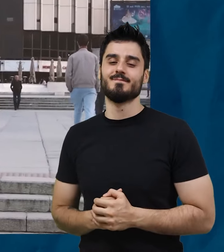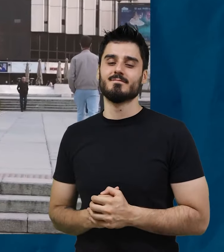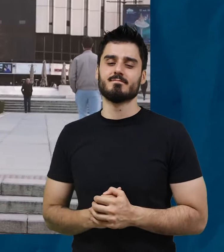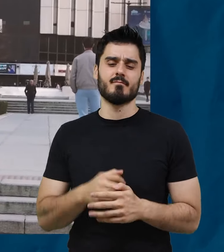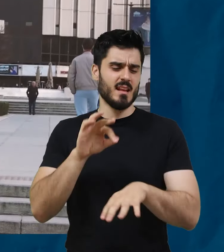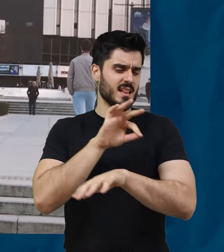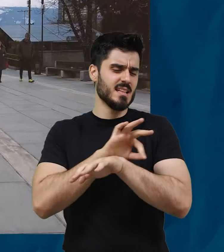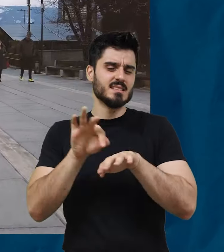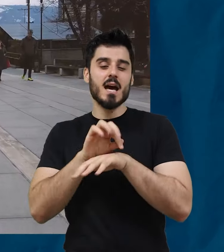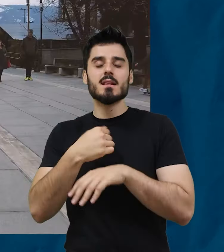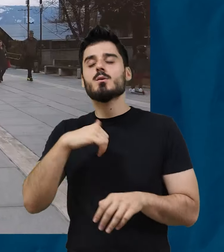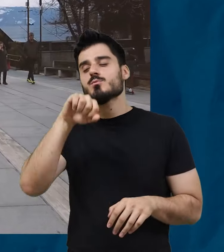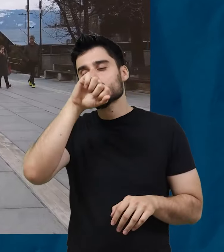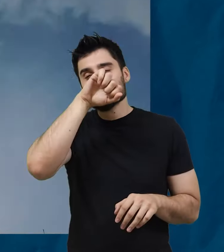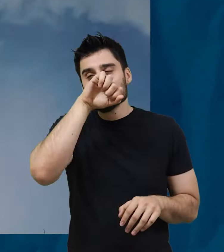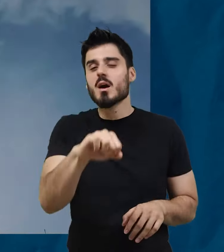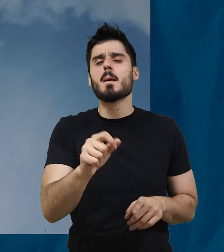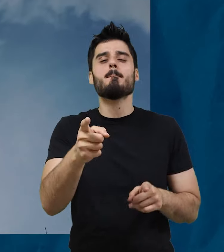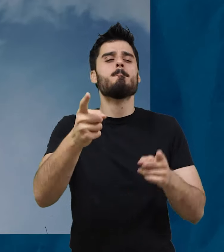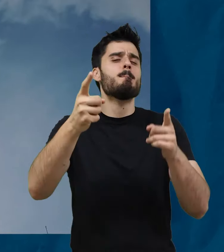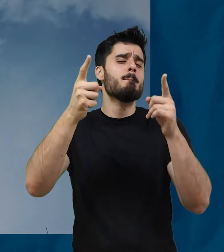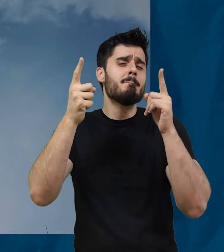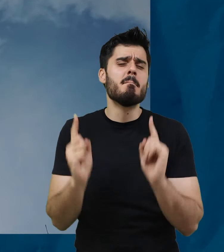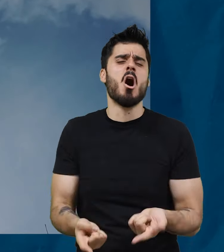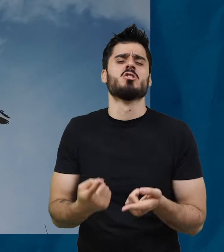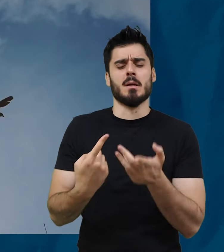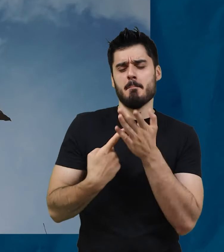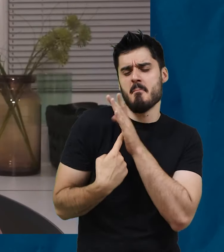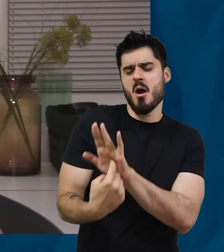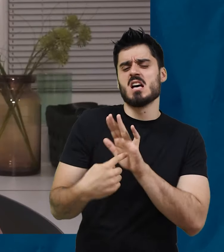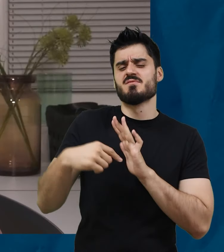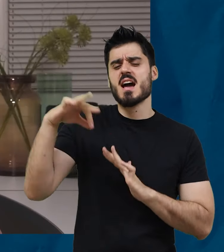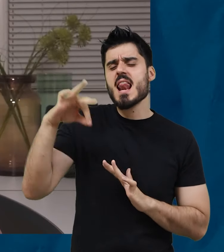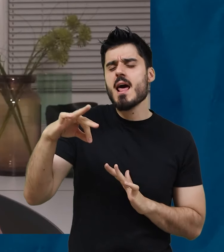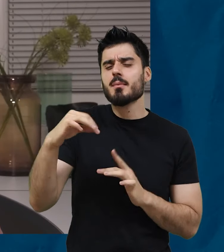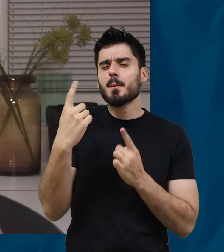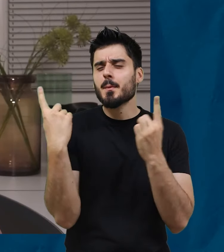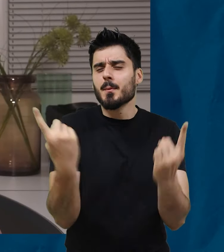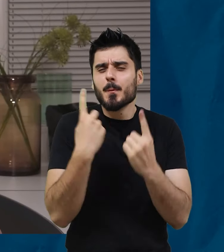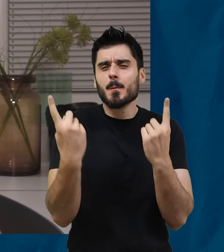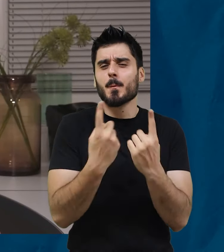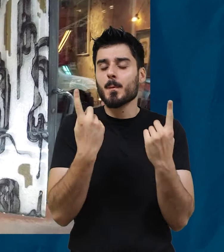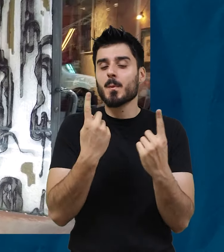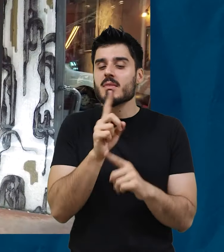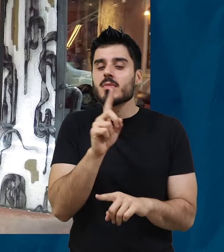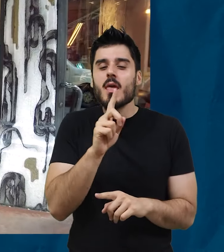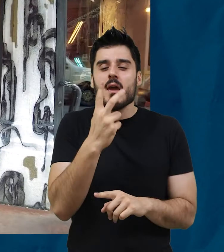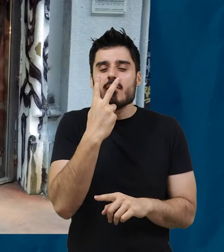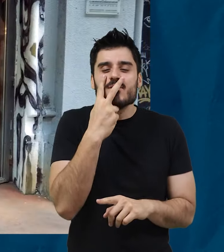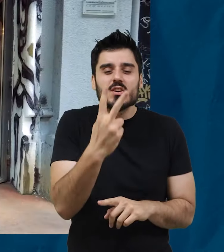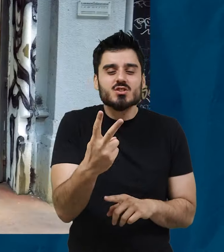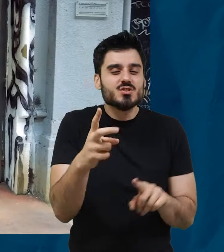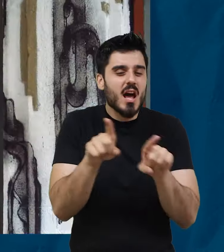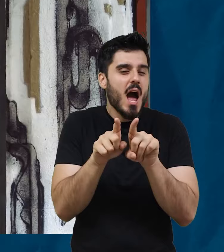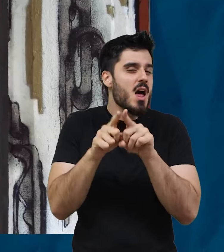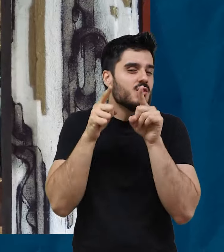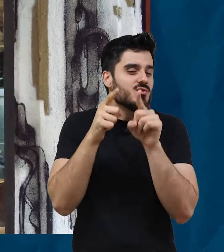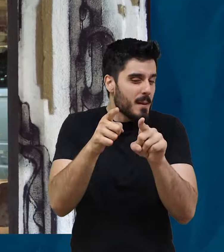В дизайна ми харесва това, че можеш да покажеш на клиентите нещо различно, нещо, което те не виждат така, както ти го